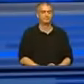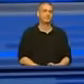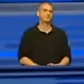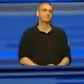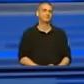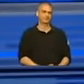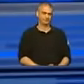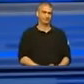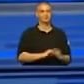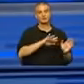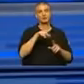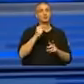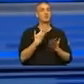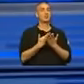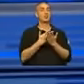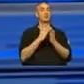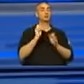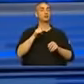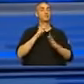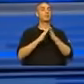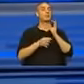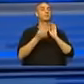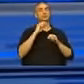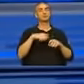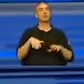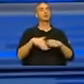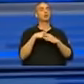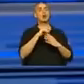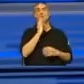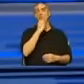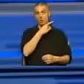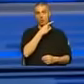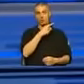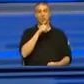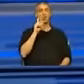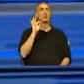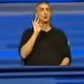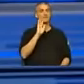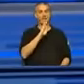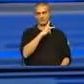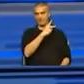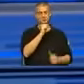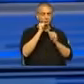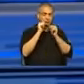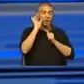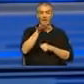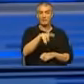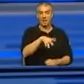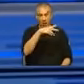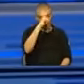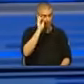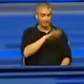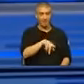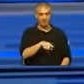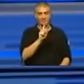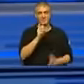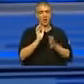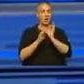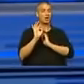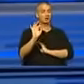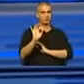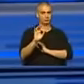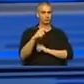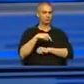עכשיו לתיעוד של שופטת בית משפט השלום לנוער טובה פרי שבו היא נשמעת צועקת על הורים לקטינים וגם על אורכי דינם